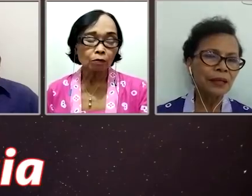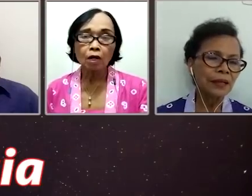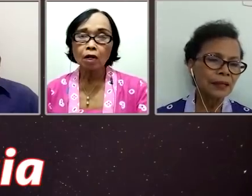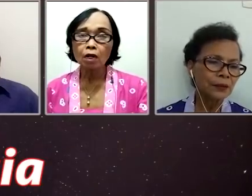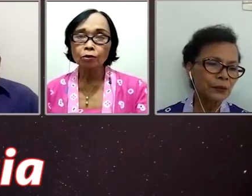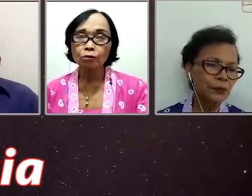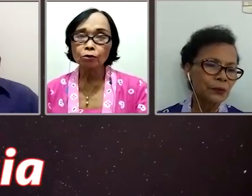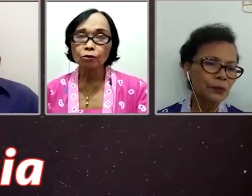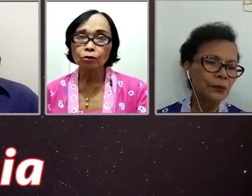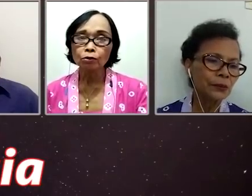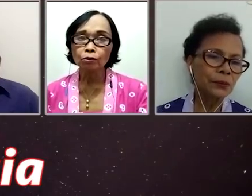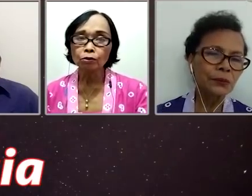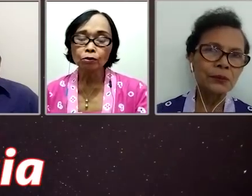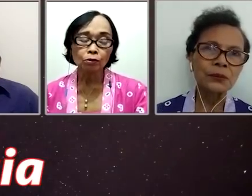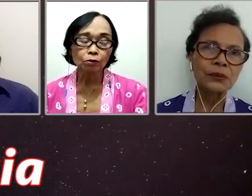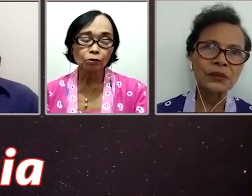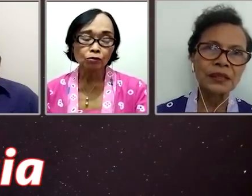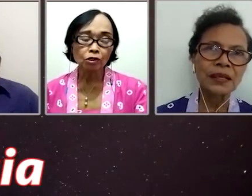melihat